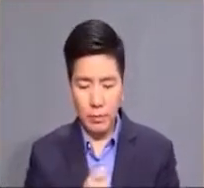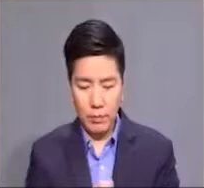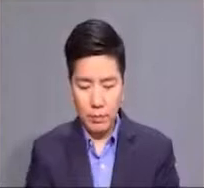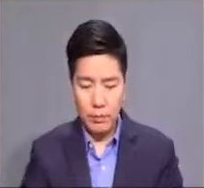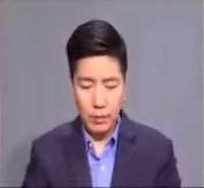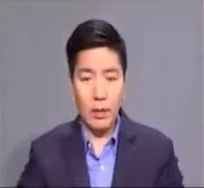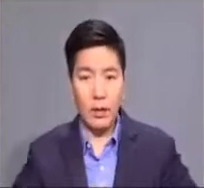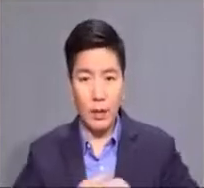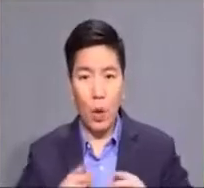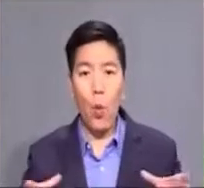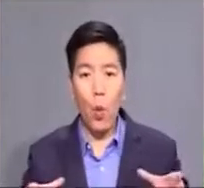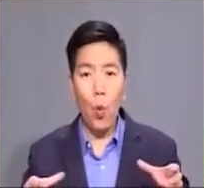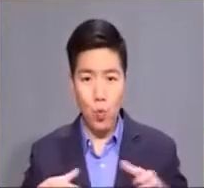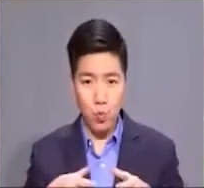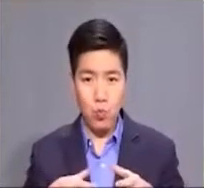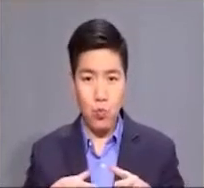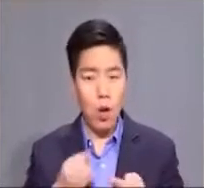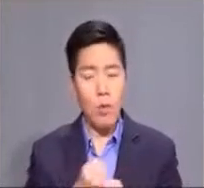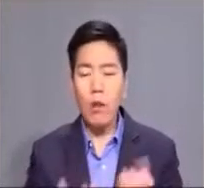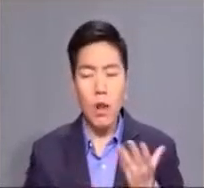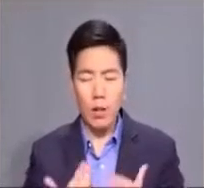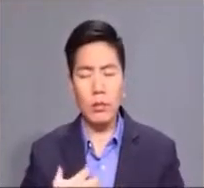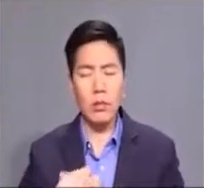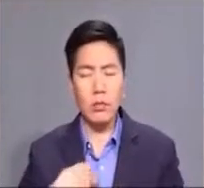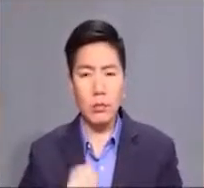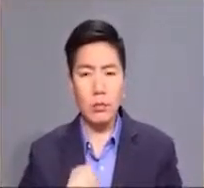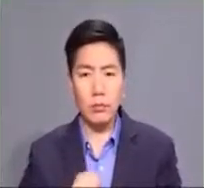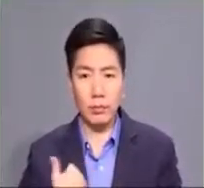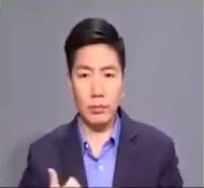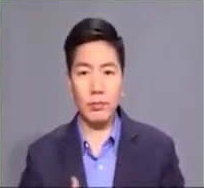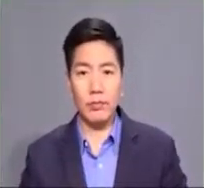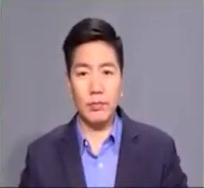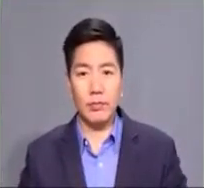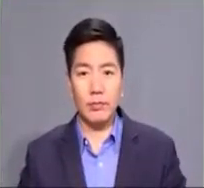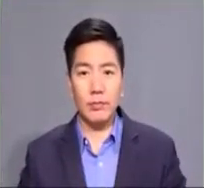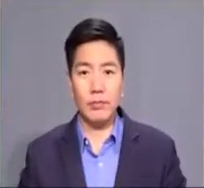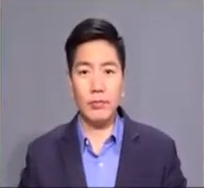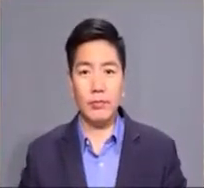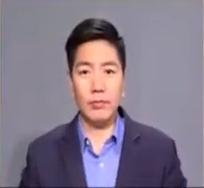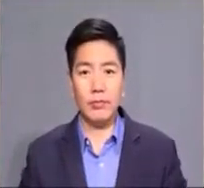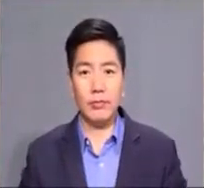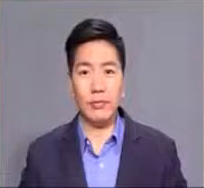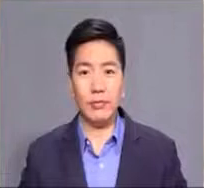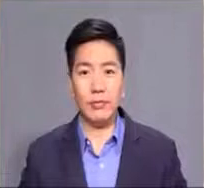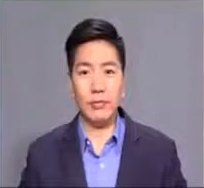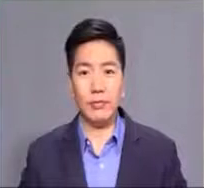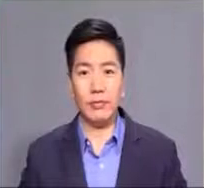บบจับกลุ่มทำอะไรแบบนี้ปลูกอะไรแบบนี้ค่ะ